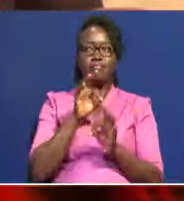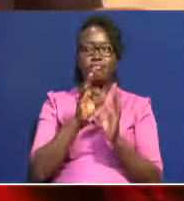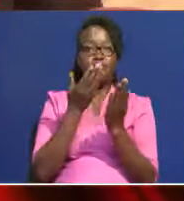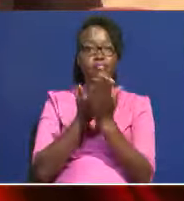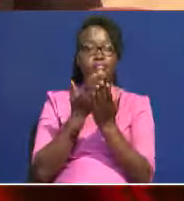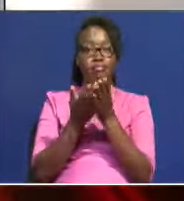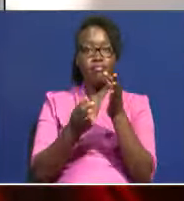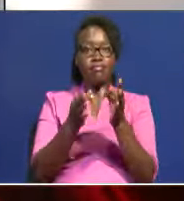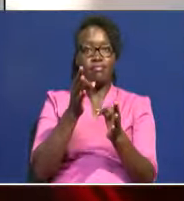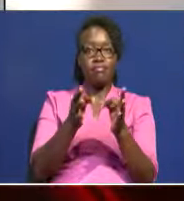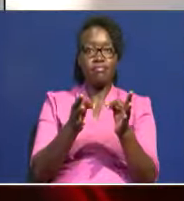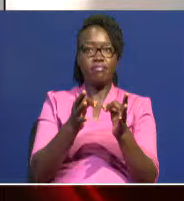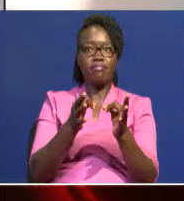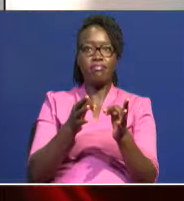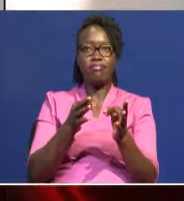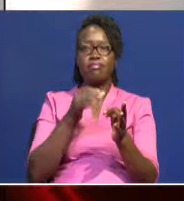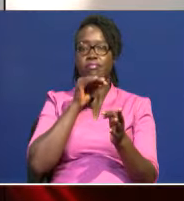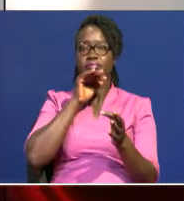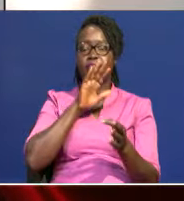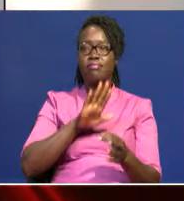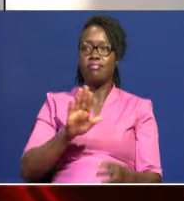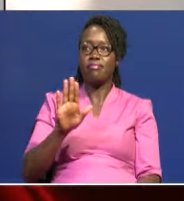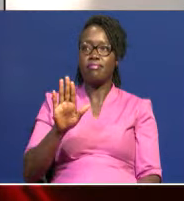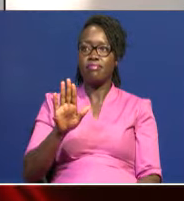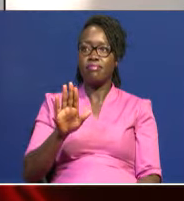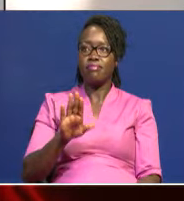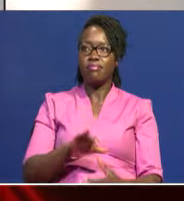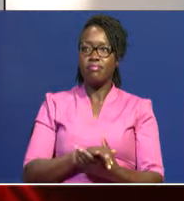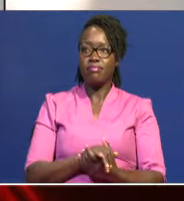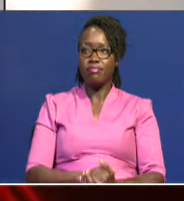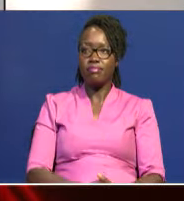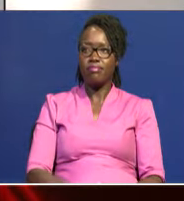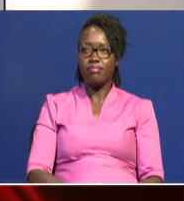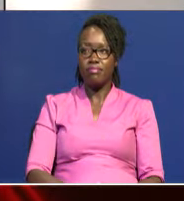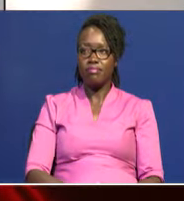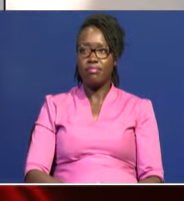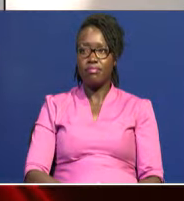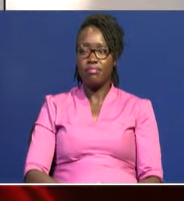family is now pleading for justice for their fallen kin. John Junge for Lunchtime News.